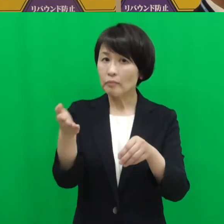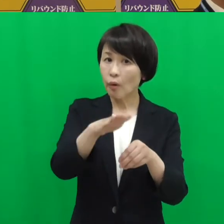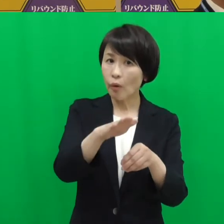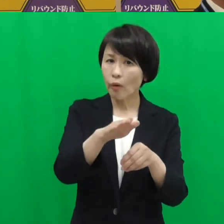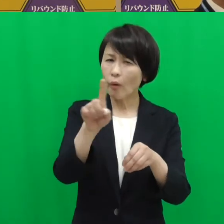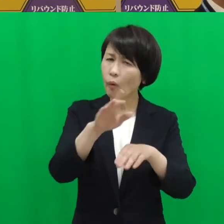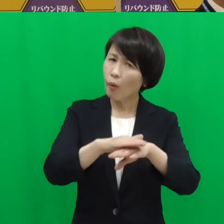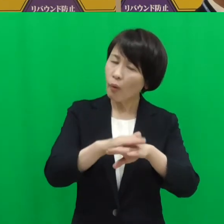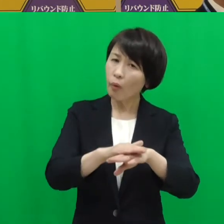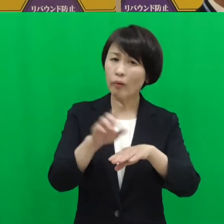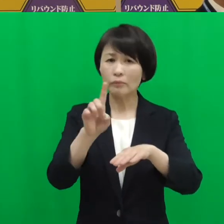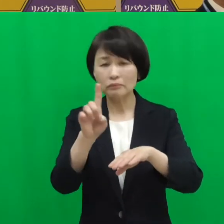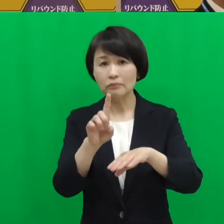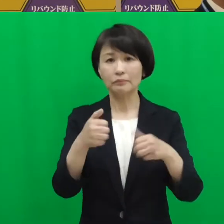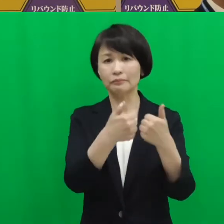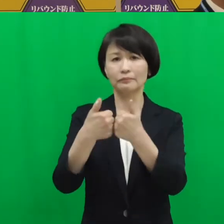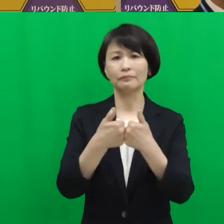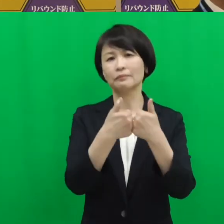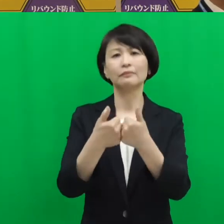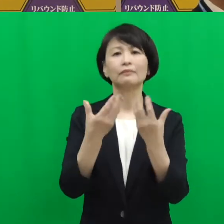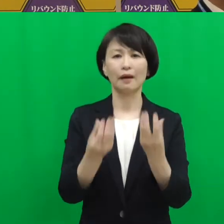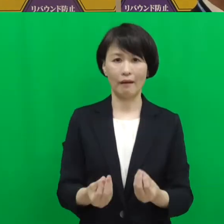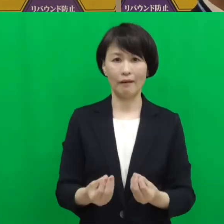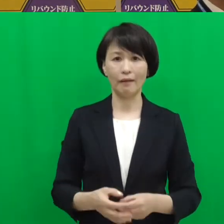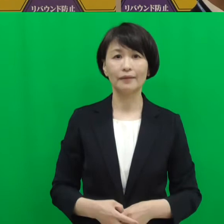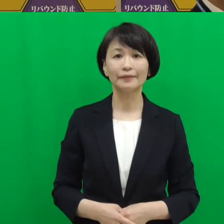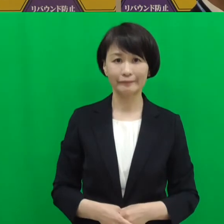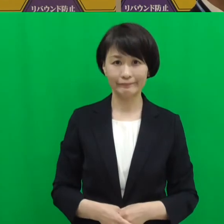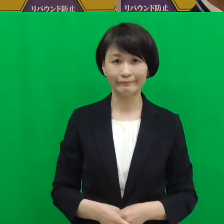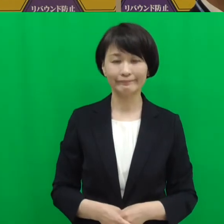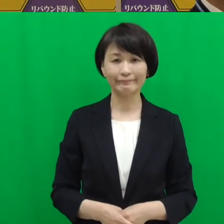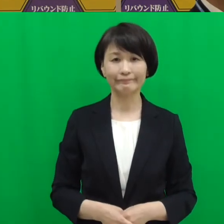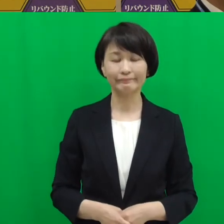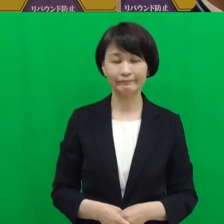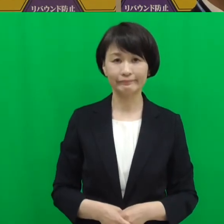ずみんなに提案をしました。